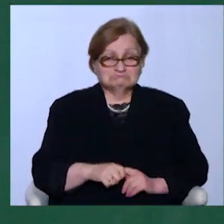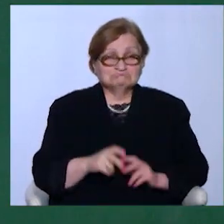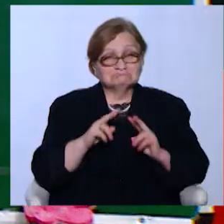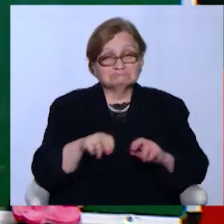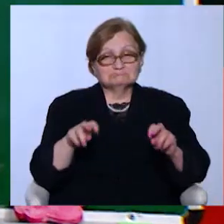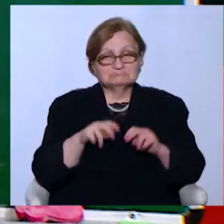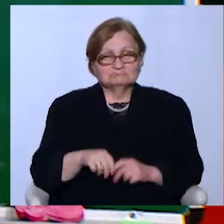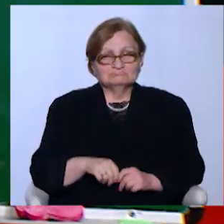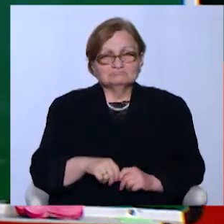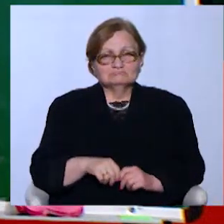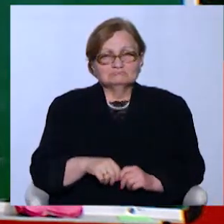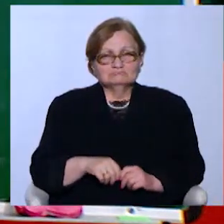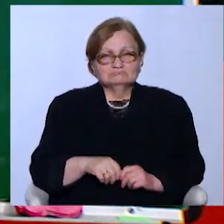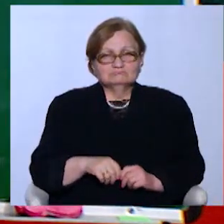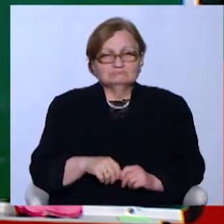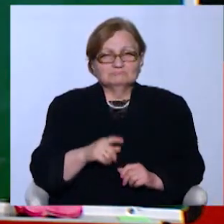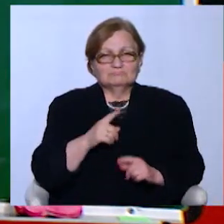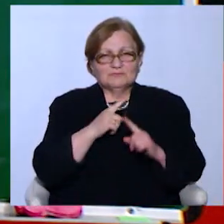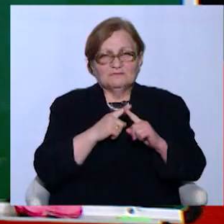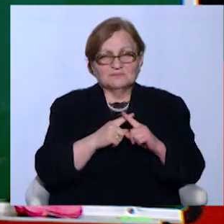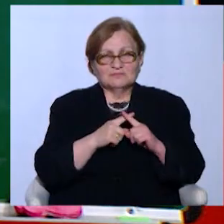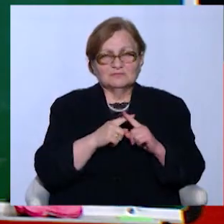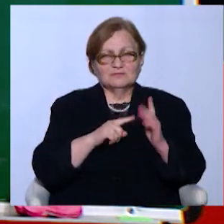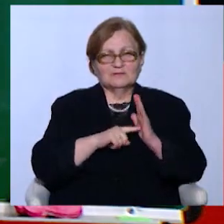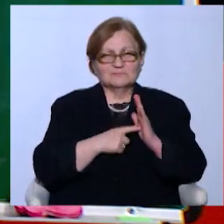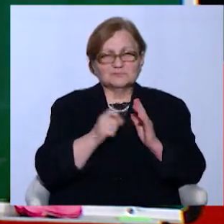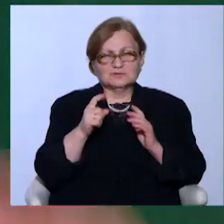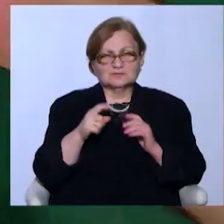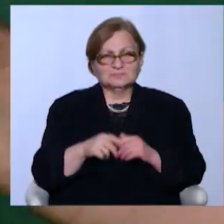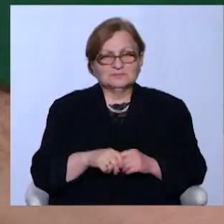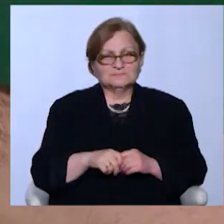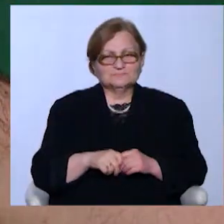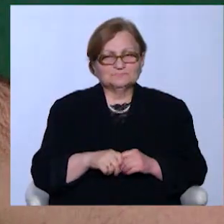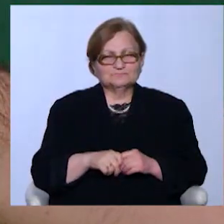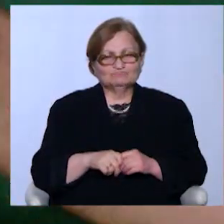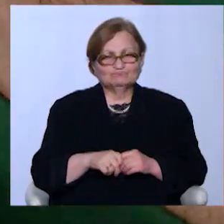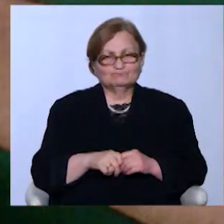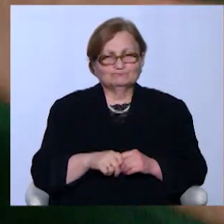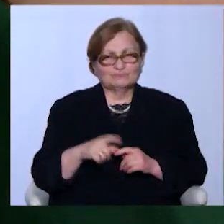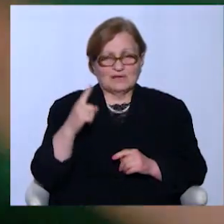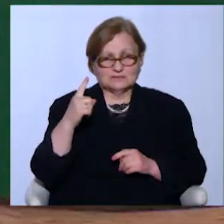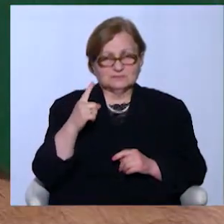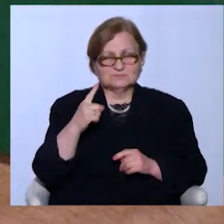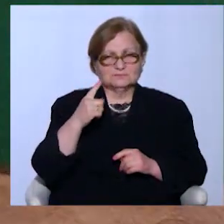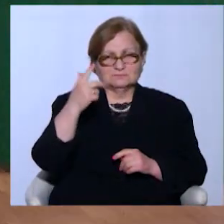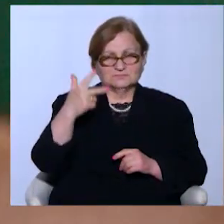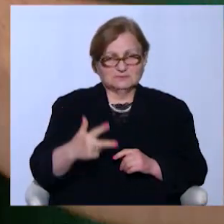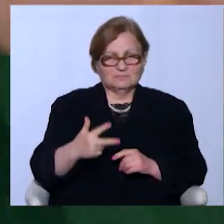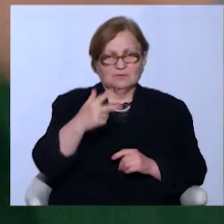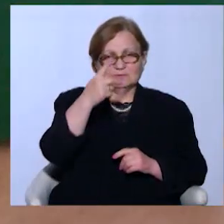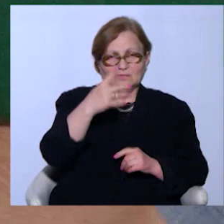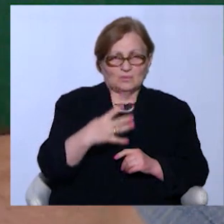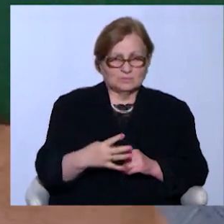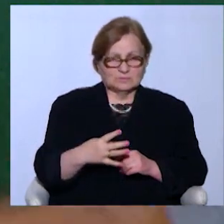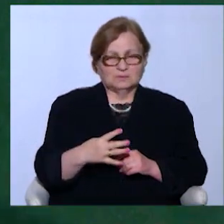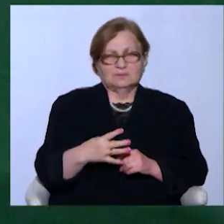გადავამოწმოთ. 43 გამრავლებული 11-ზე. ვამრავლებ ერთზე. 1 ჯერ 3, 3 1